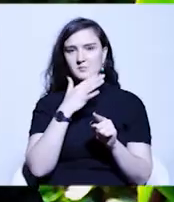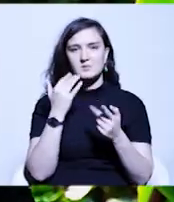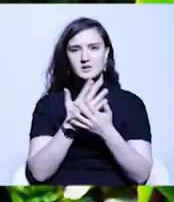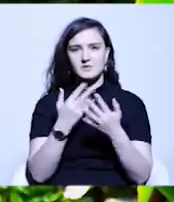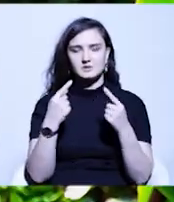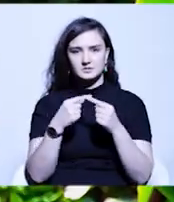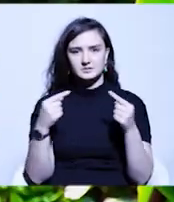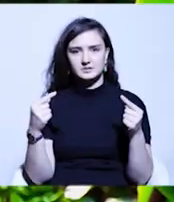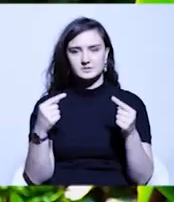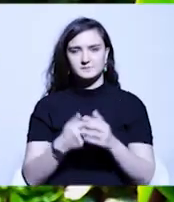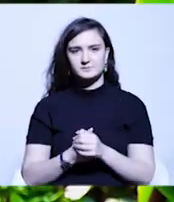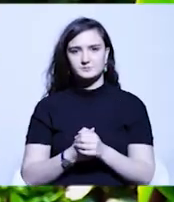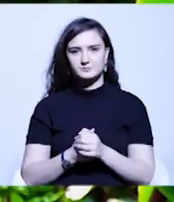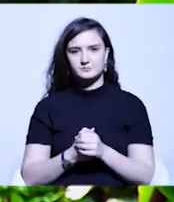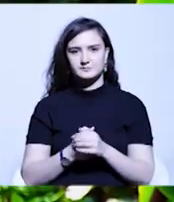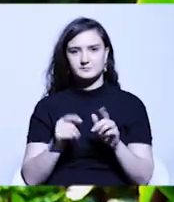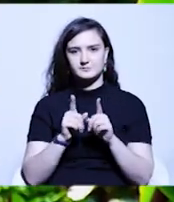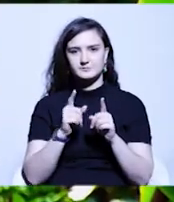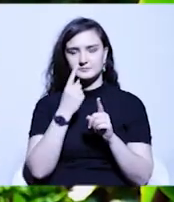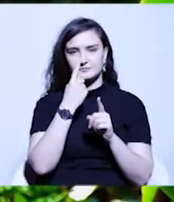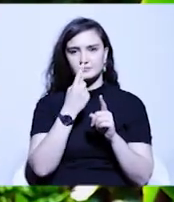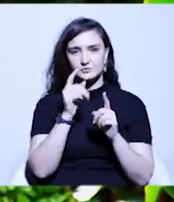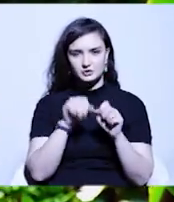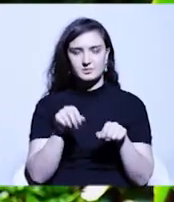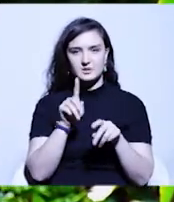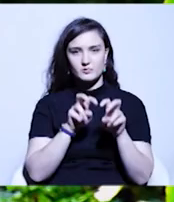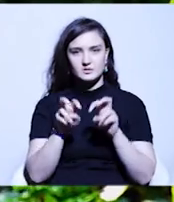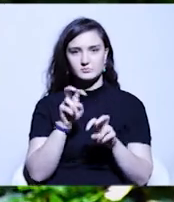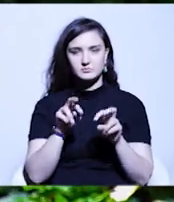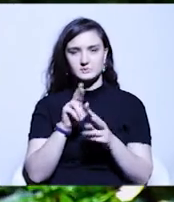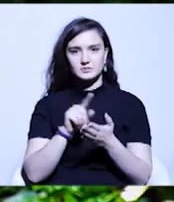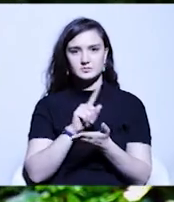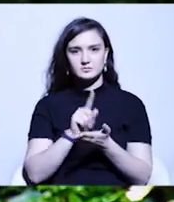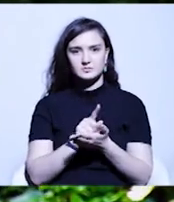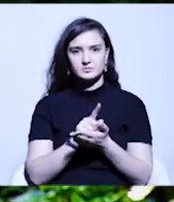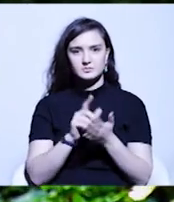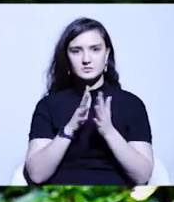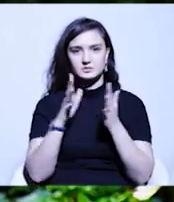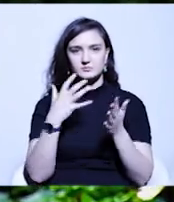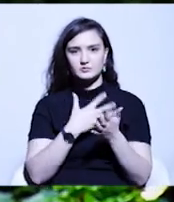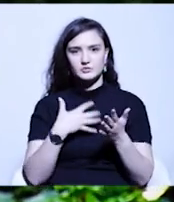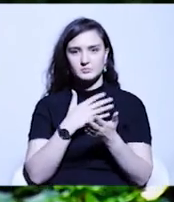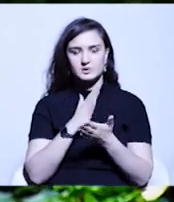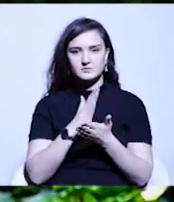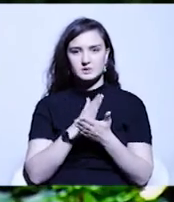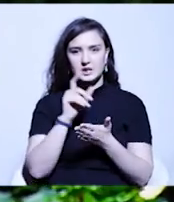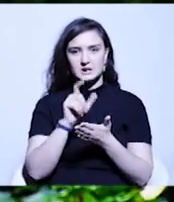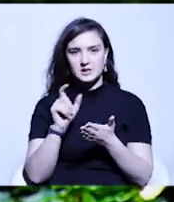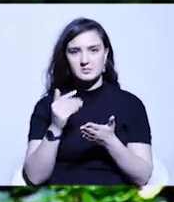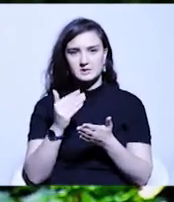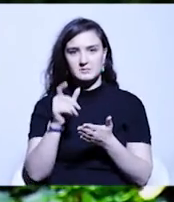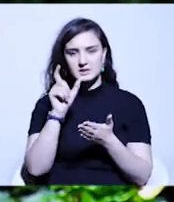მრავალი სხვა ასეთი ნიშანი შეიძლება მოვძებნოთ. აუცილებლად დიდი მნიშვნელობა ენიჭება